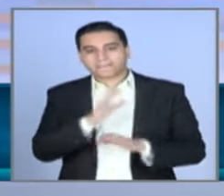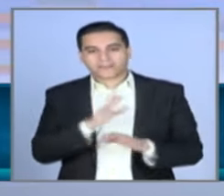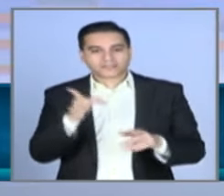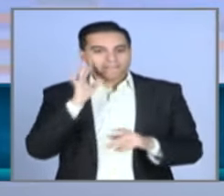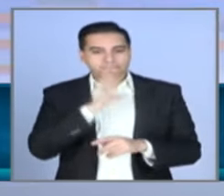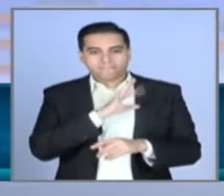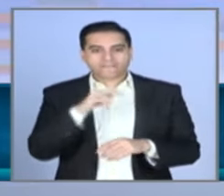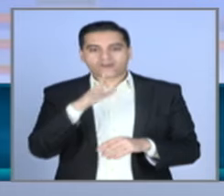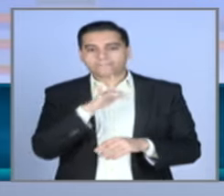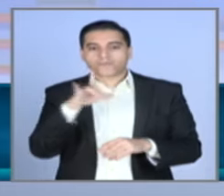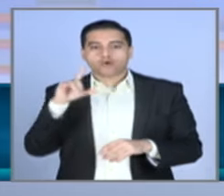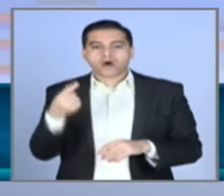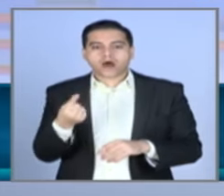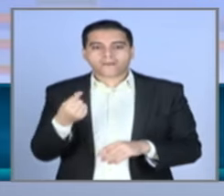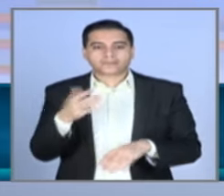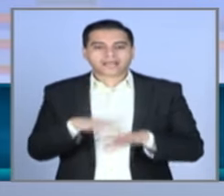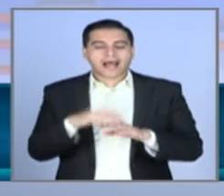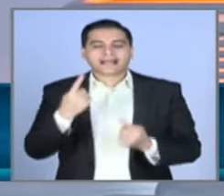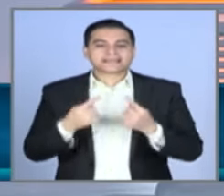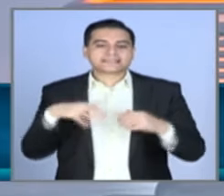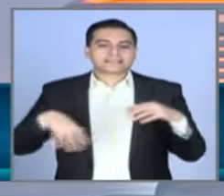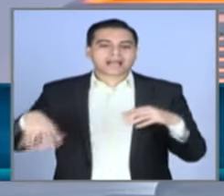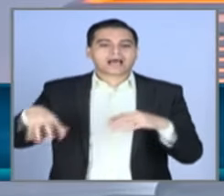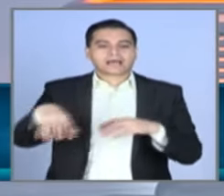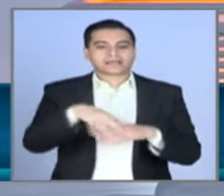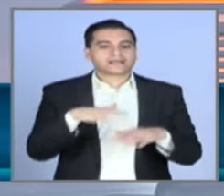من 115 جزيرة. في إجابة؟